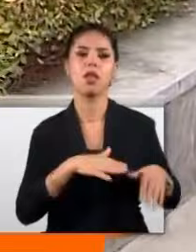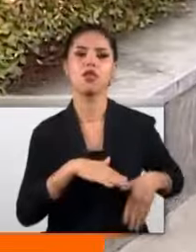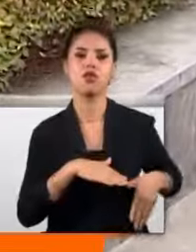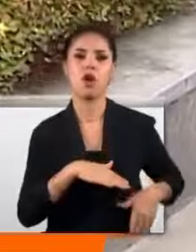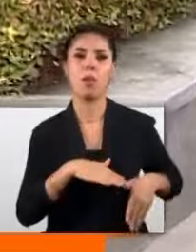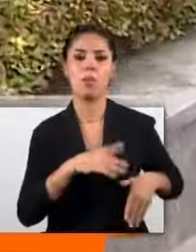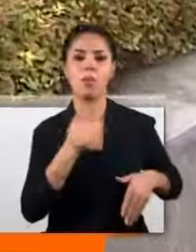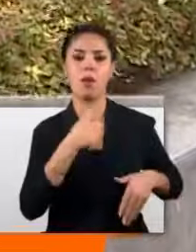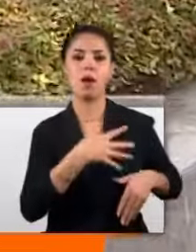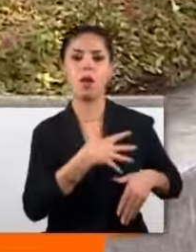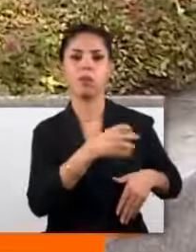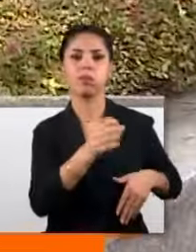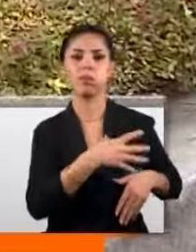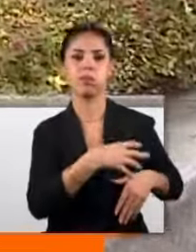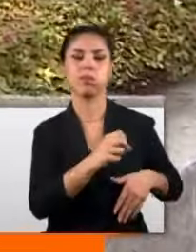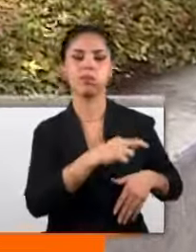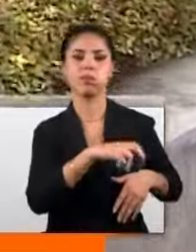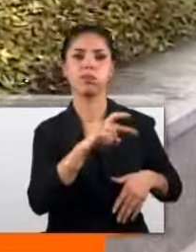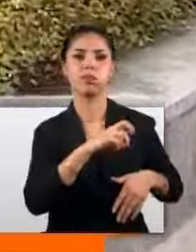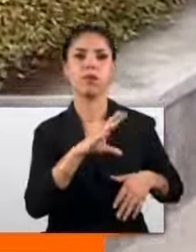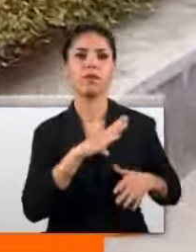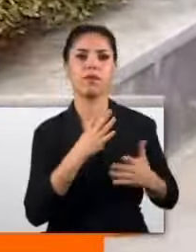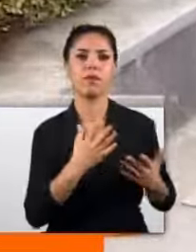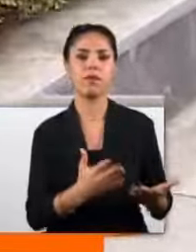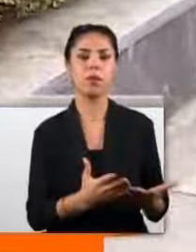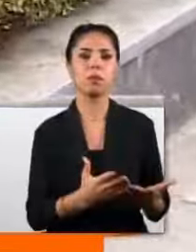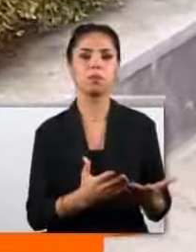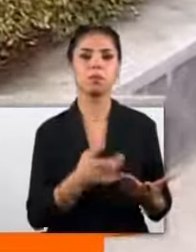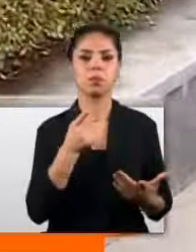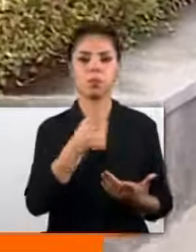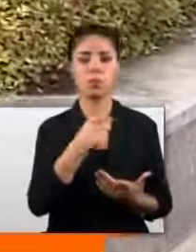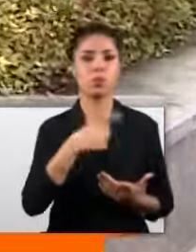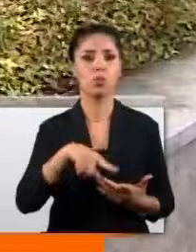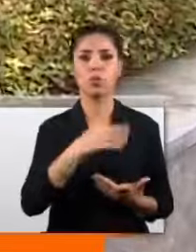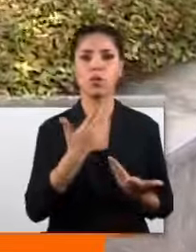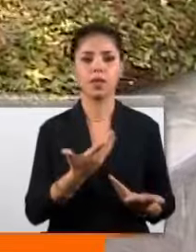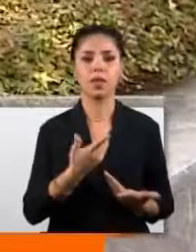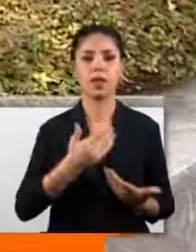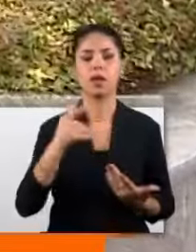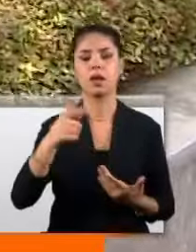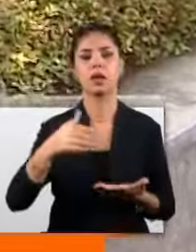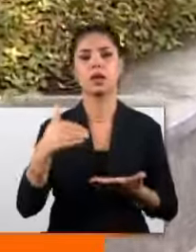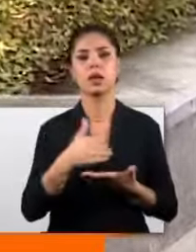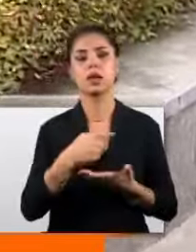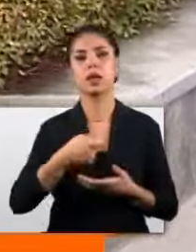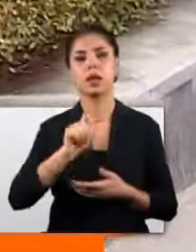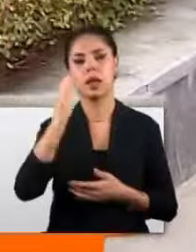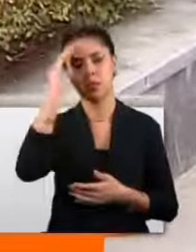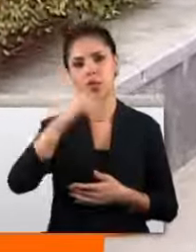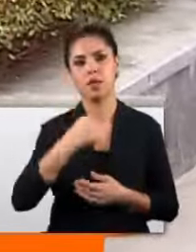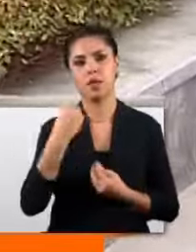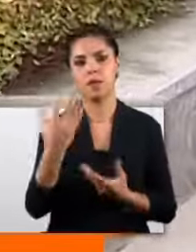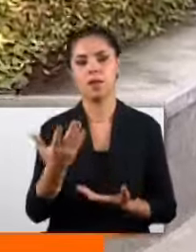herkesin cebinden on binlerce, yüz binlerce lira çıkıyor ve bunlar da kredi bataklığına sürüklüyor ve